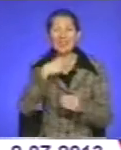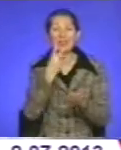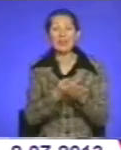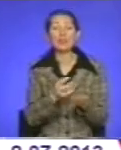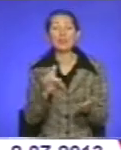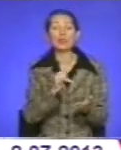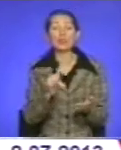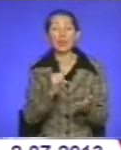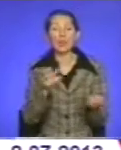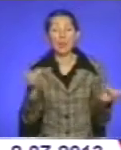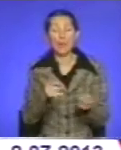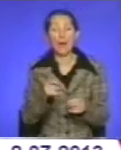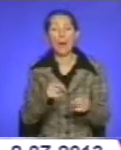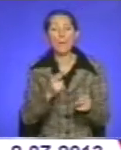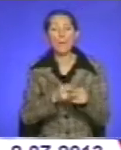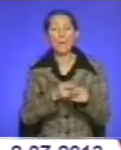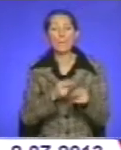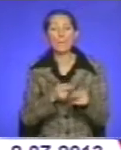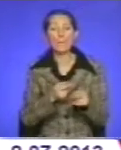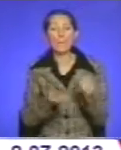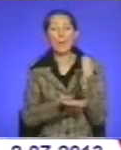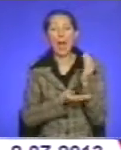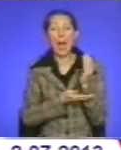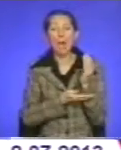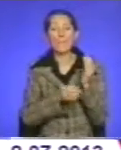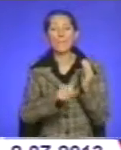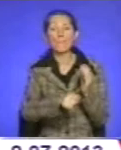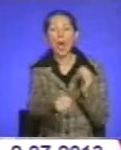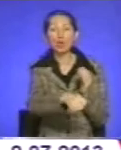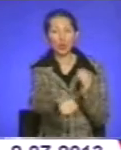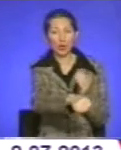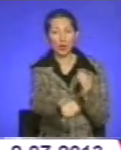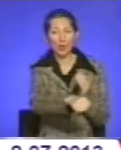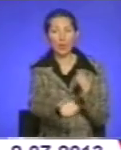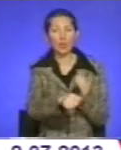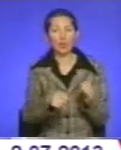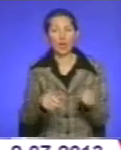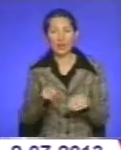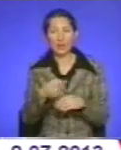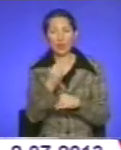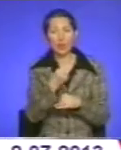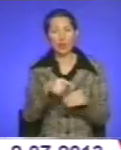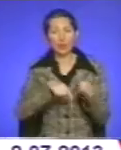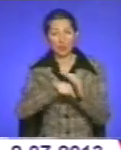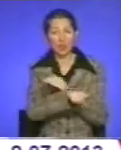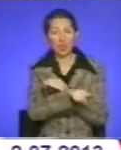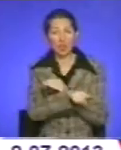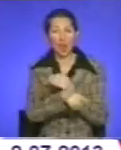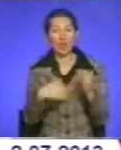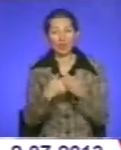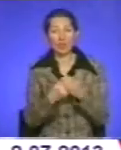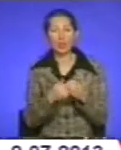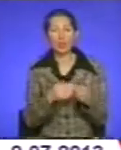ні на що, треба палочкою поворушити кругом, вони можуть утікти. А якщо б наступив на хвоста ще гадюці, то ясно, що треба